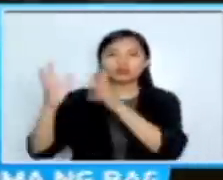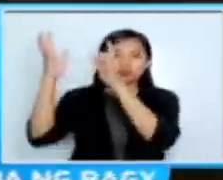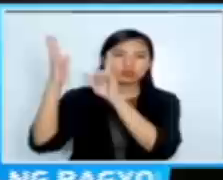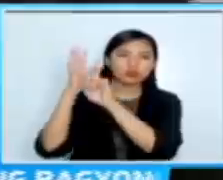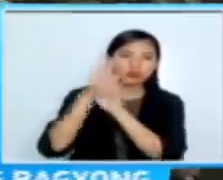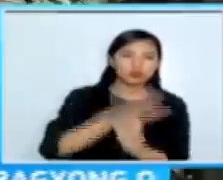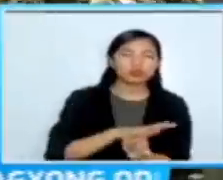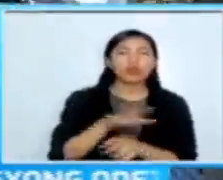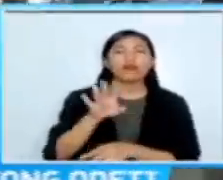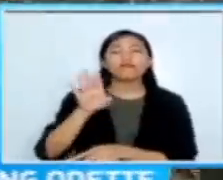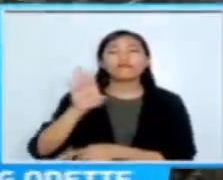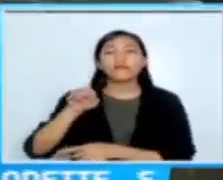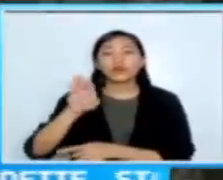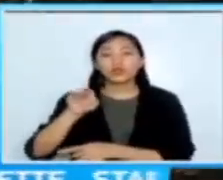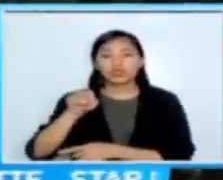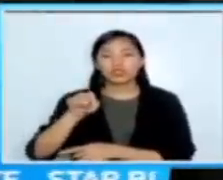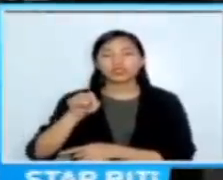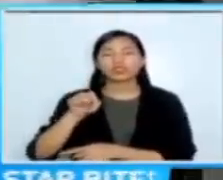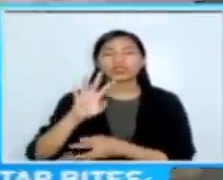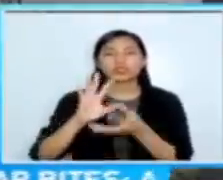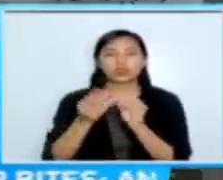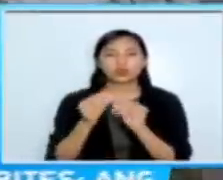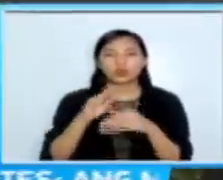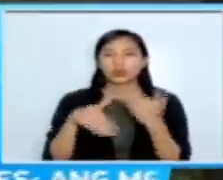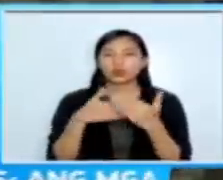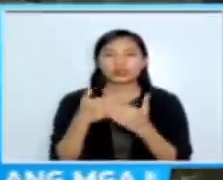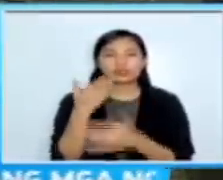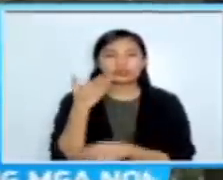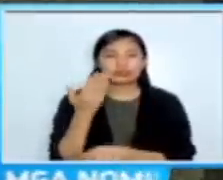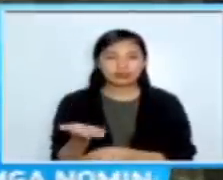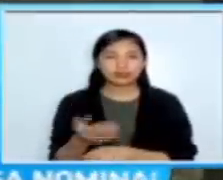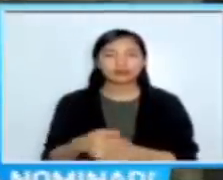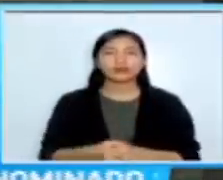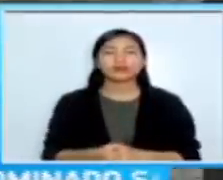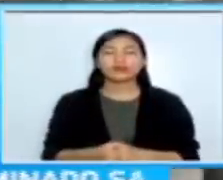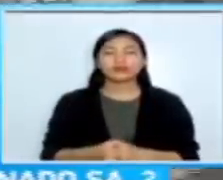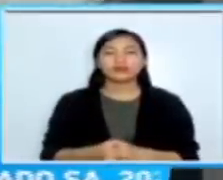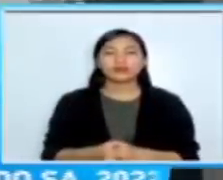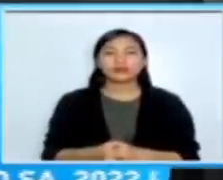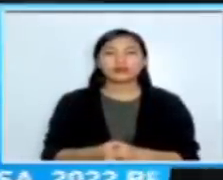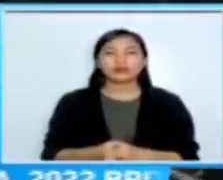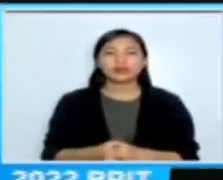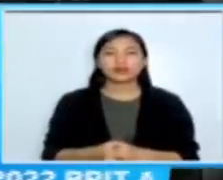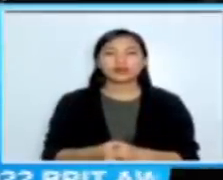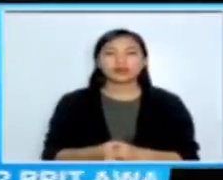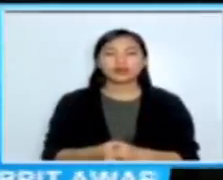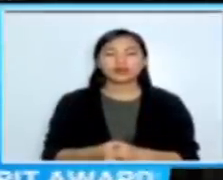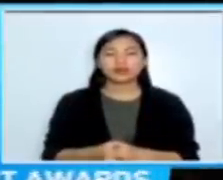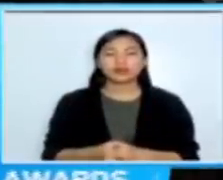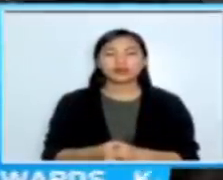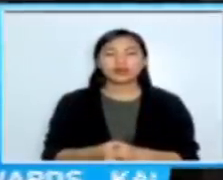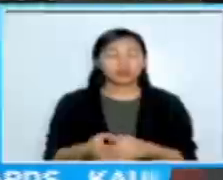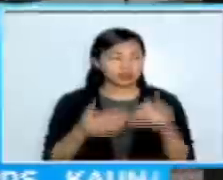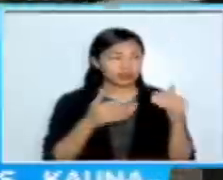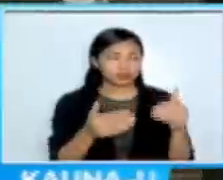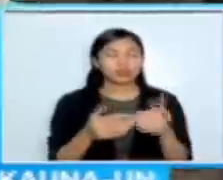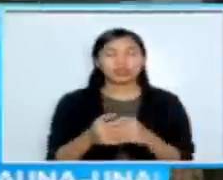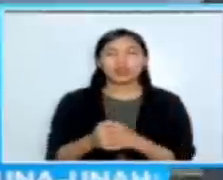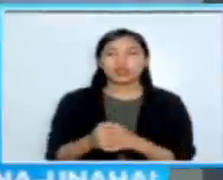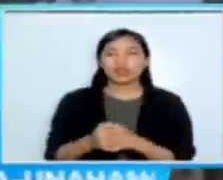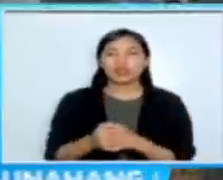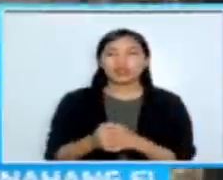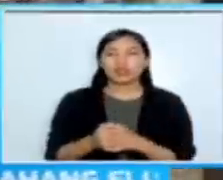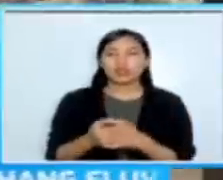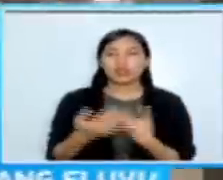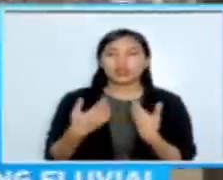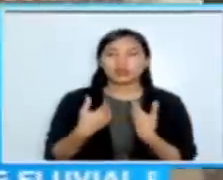yung patay ngayon sa Binangas. Bukod po sa wind damage, may nawawalang dalawa. Yeah, go ahead po. Kasi nagkaroon ng storm